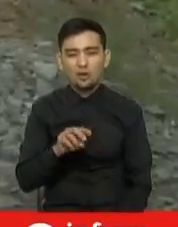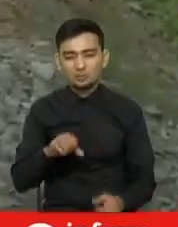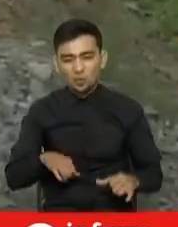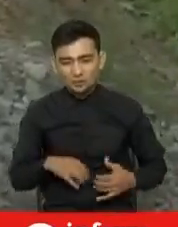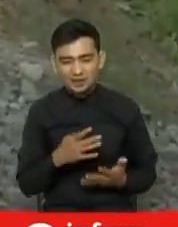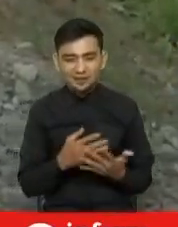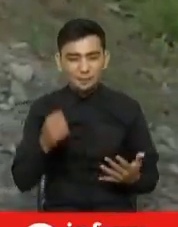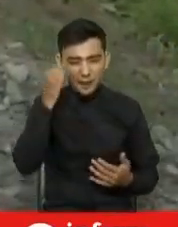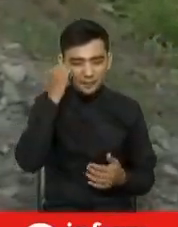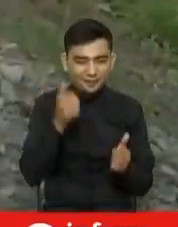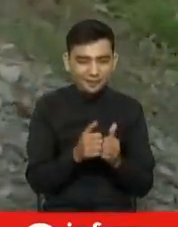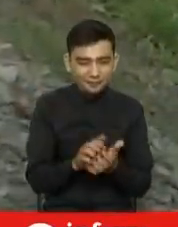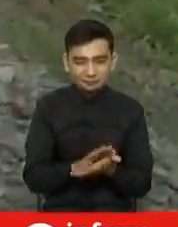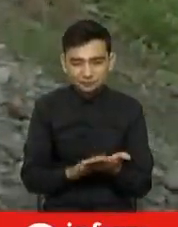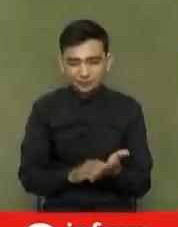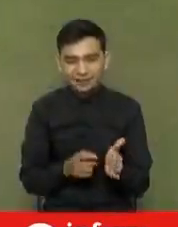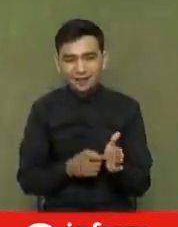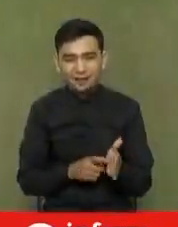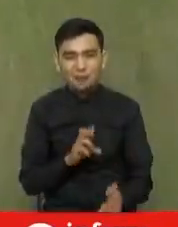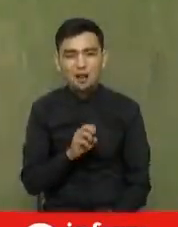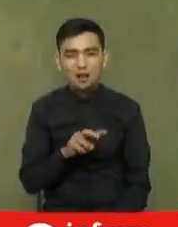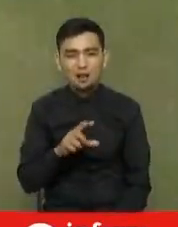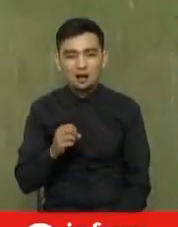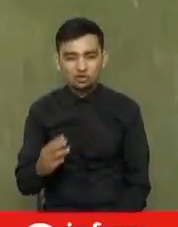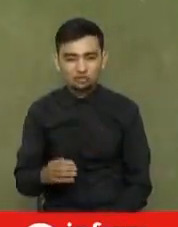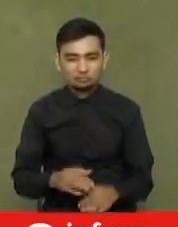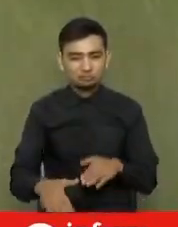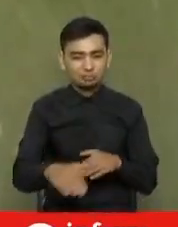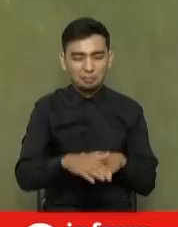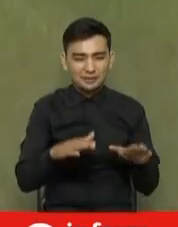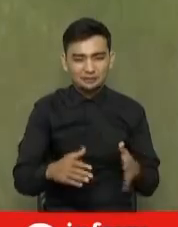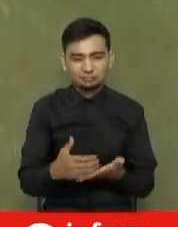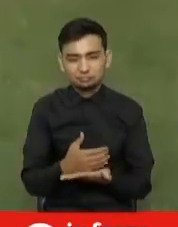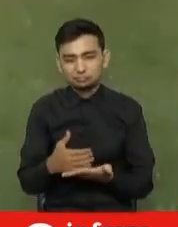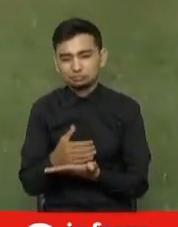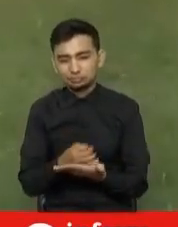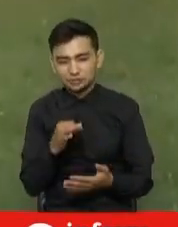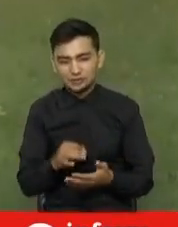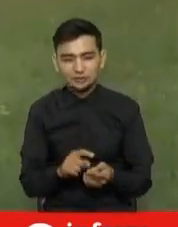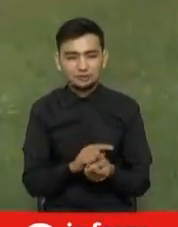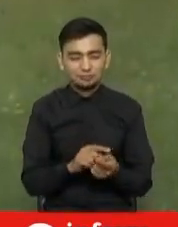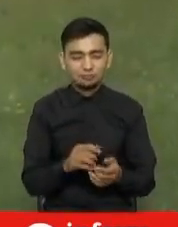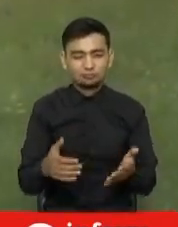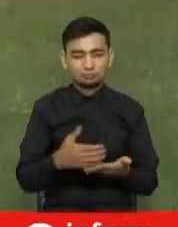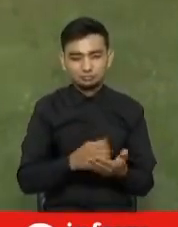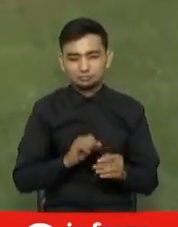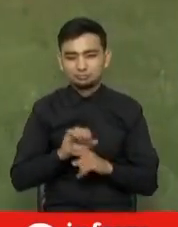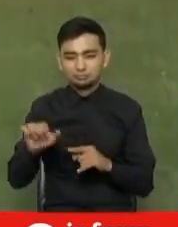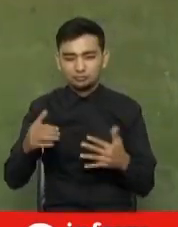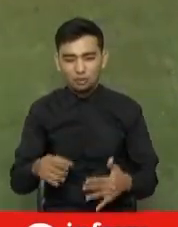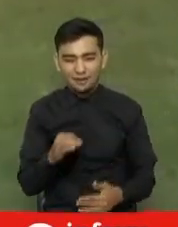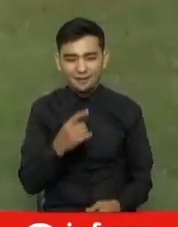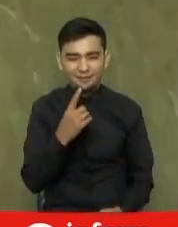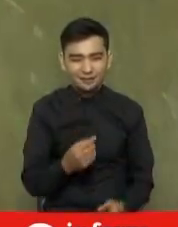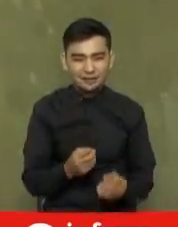вдоль маршрута Караганда Балхаш собранный мусор вывозят на полигоны и отправляют на переработку только за первый день собрали